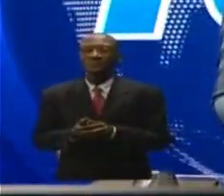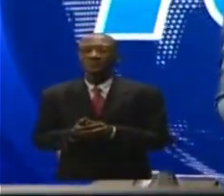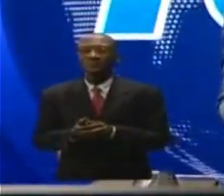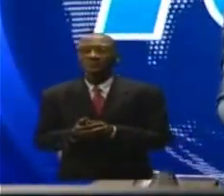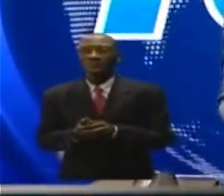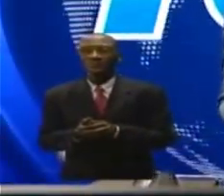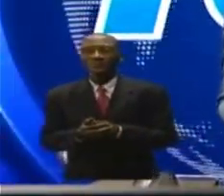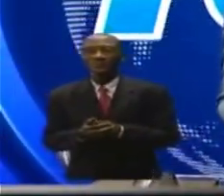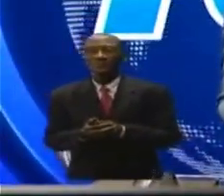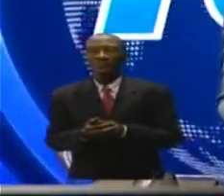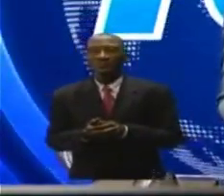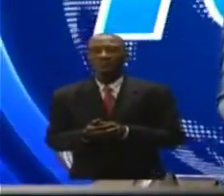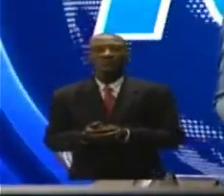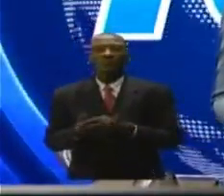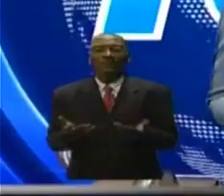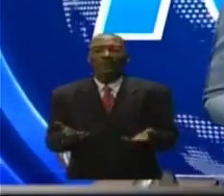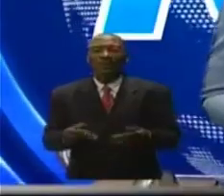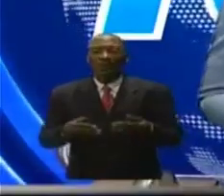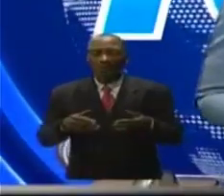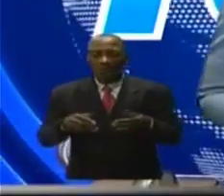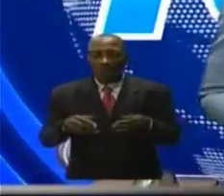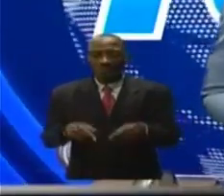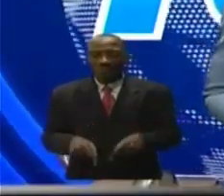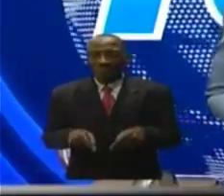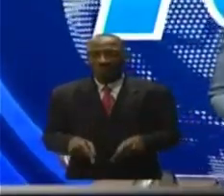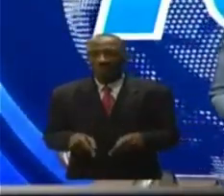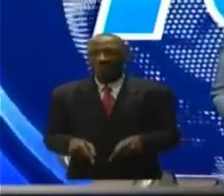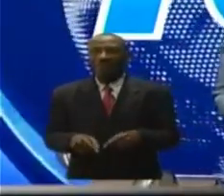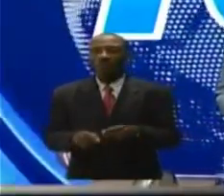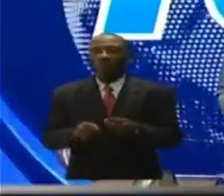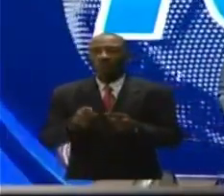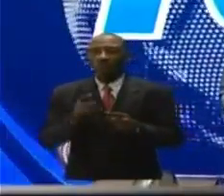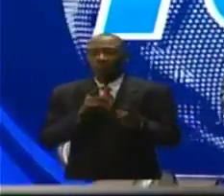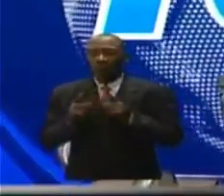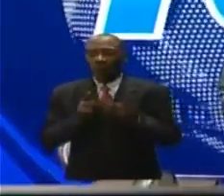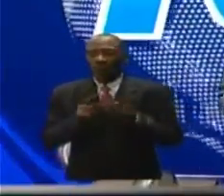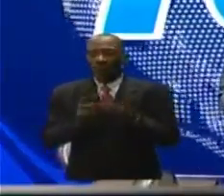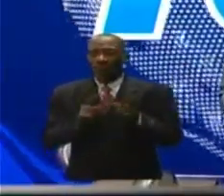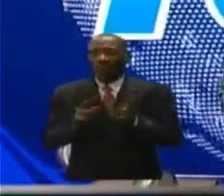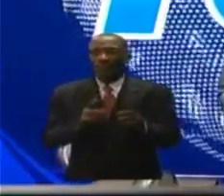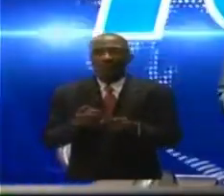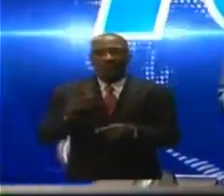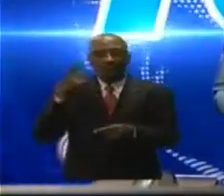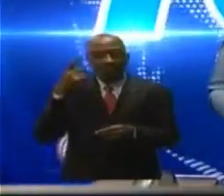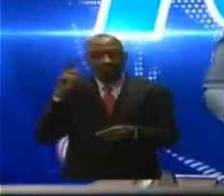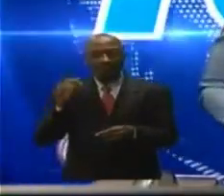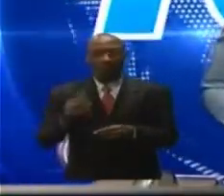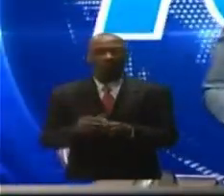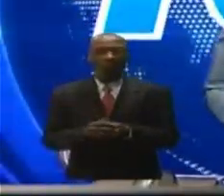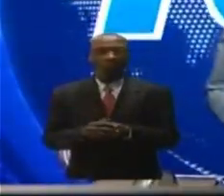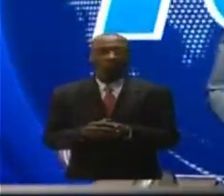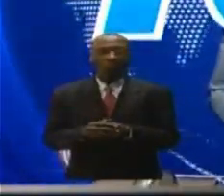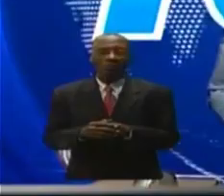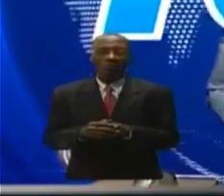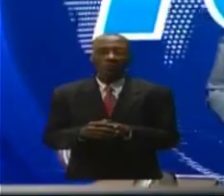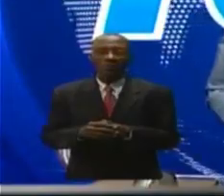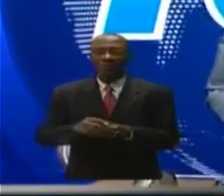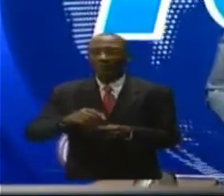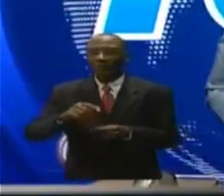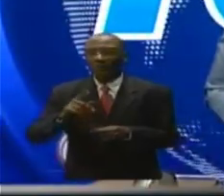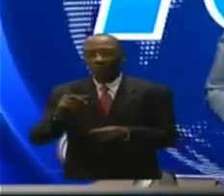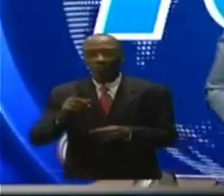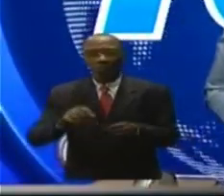encore enfant. Si la tendance actuelle fait état d'un taux très élevé de mariage précoce, une organisation non gouvernementale, par